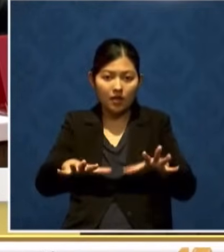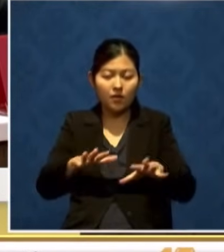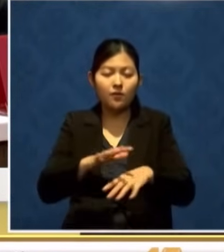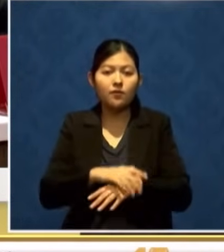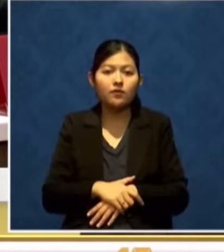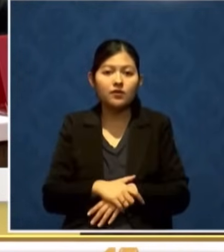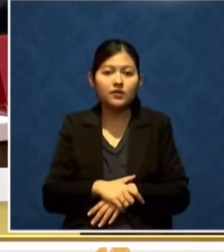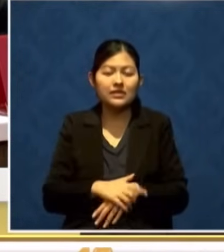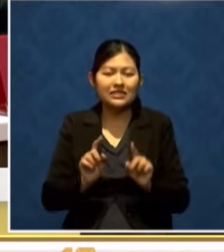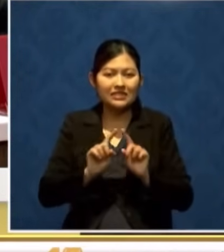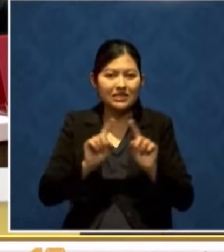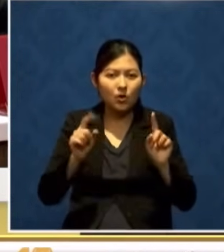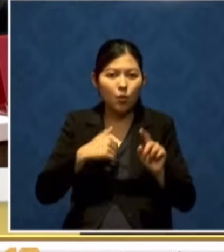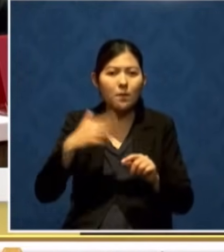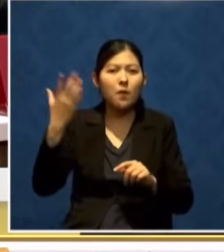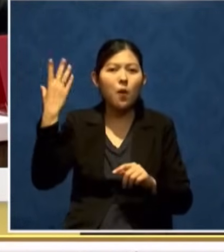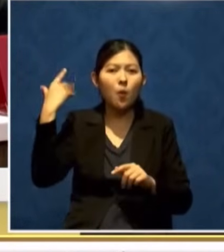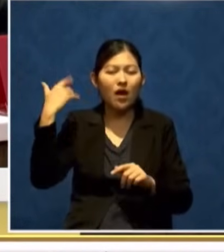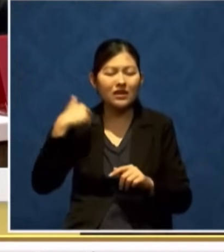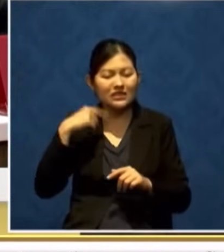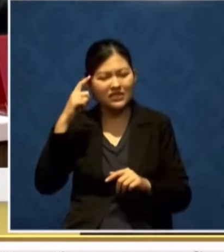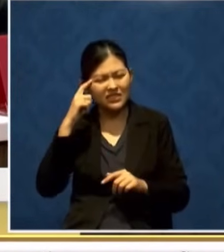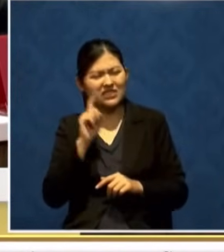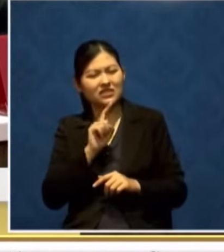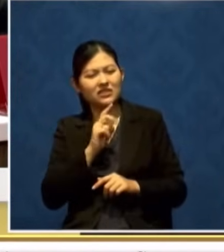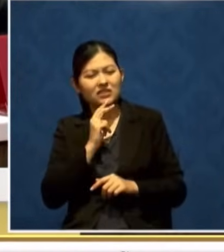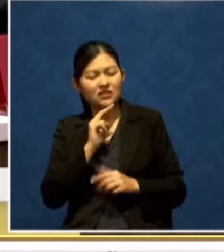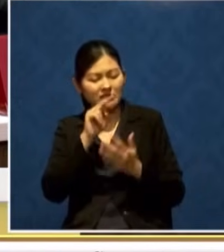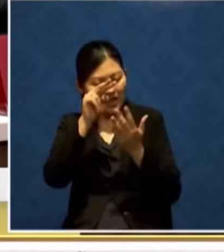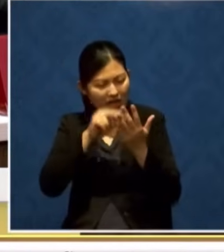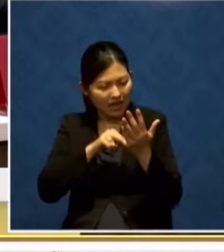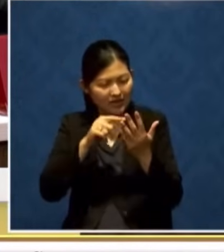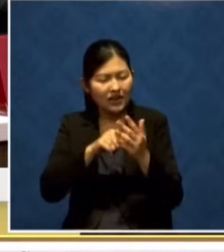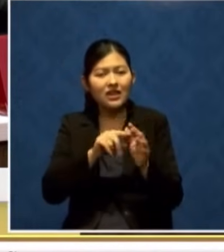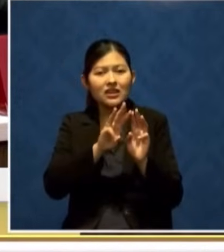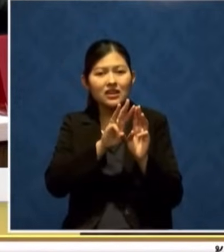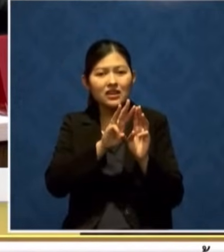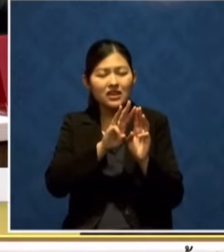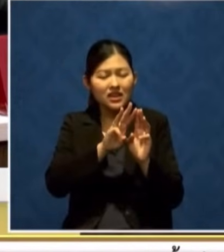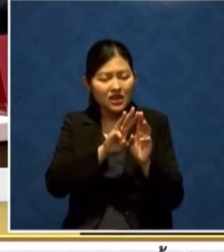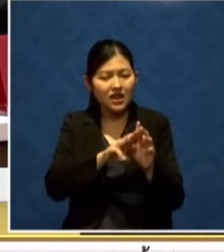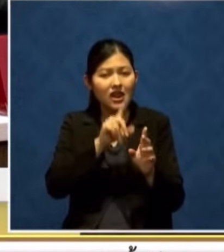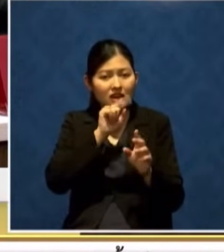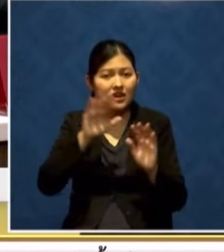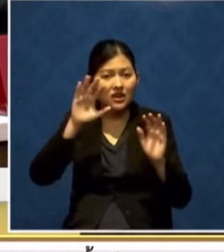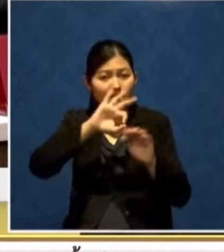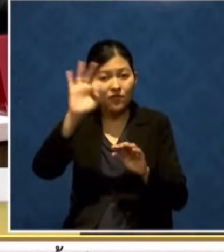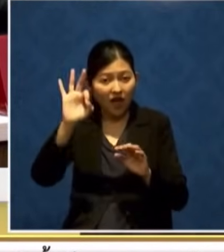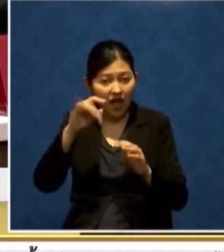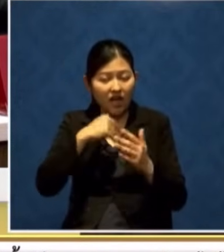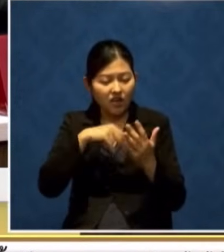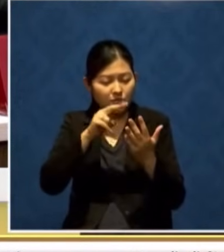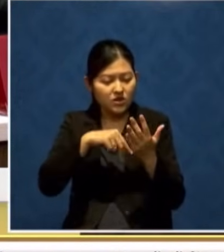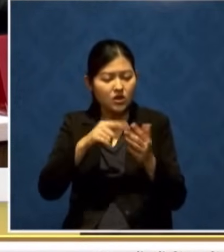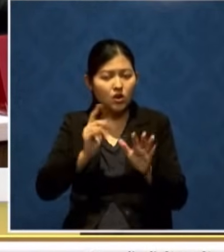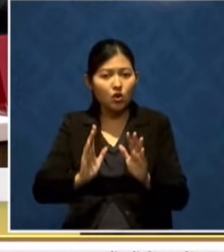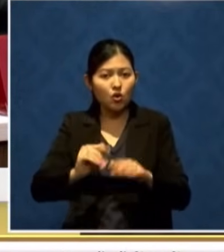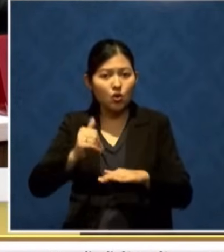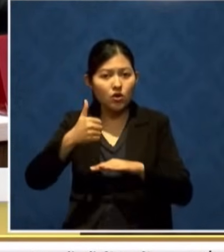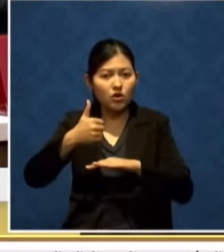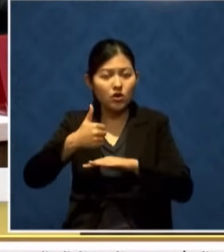ผมติดใจเมื่อวานนี้อ่านข่าวในทวิตเตอร์บอกว่ามีนายตำรวจชั้นผู้ใหญ่คน